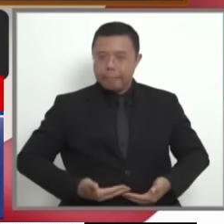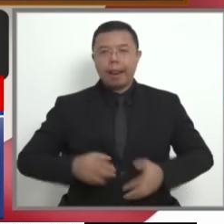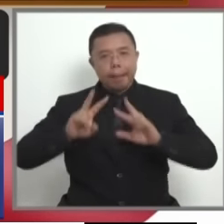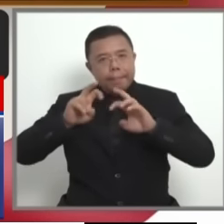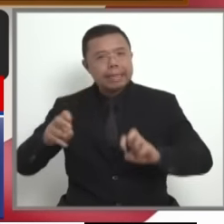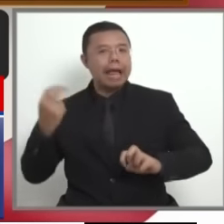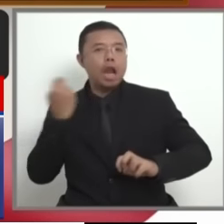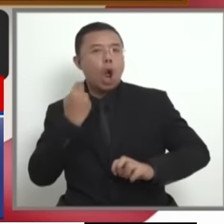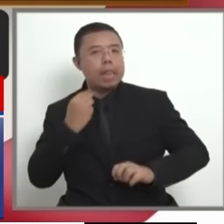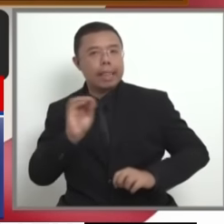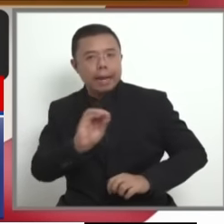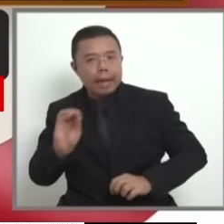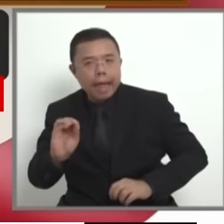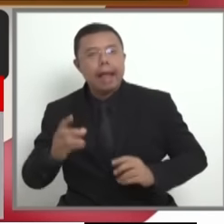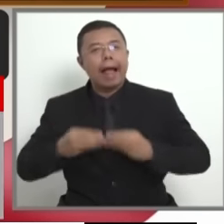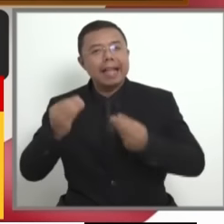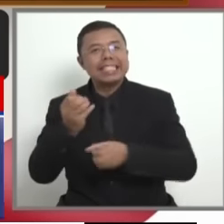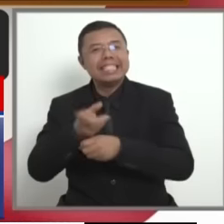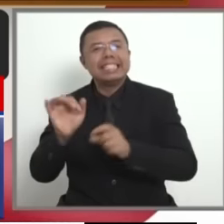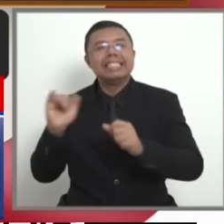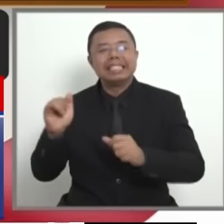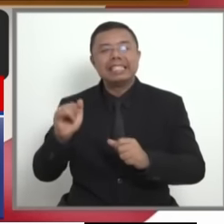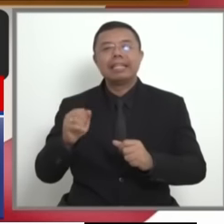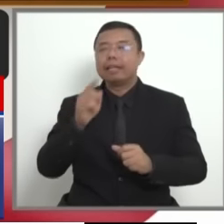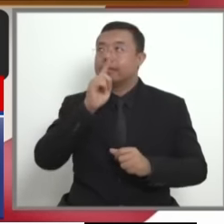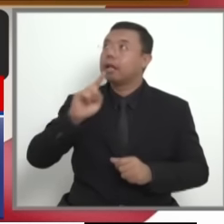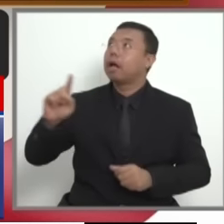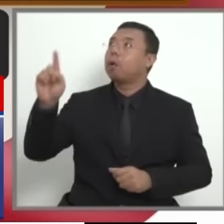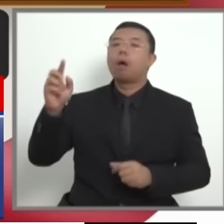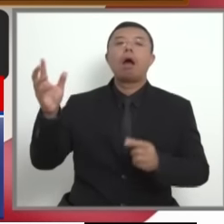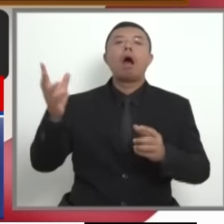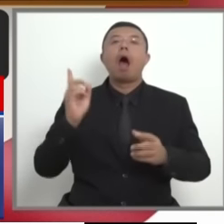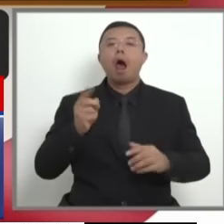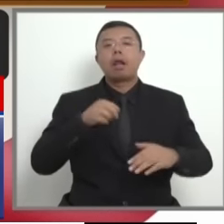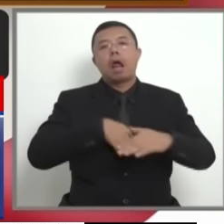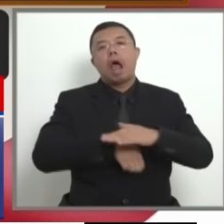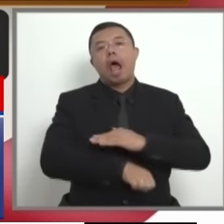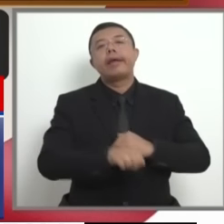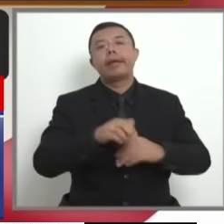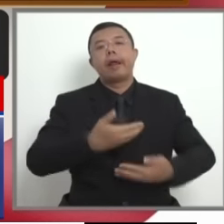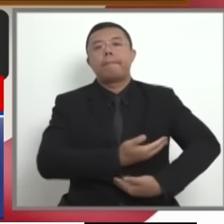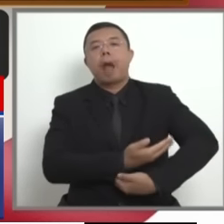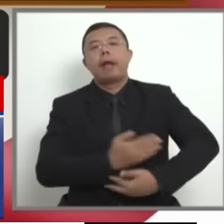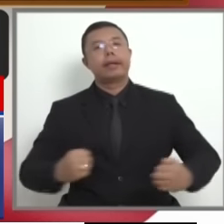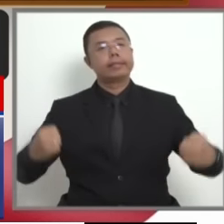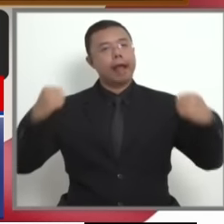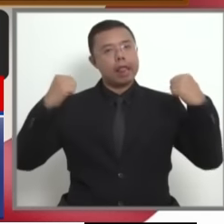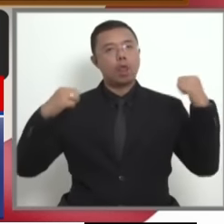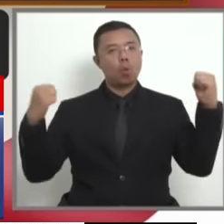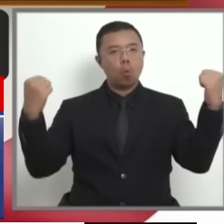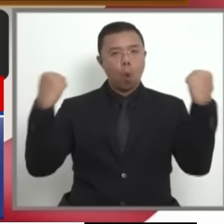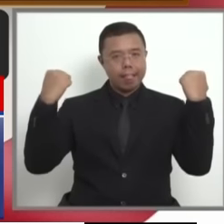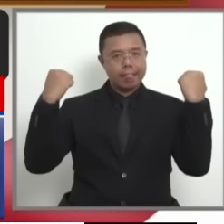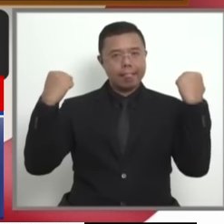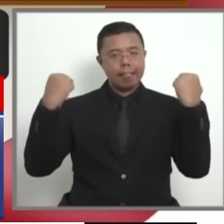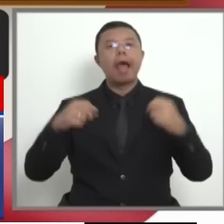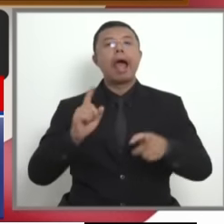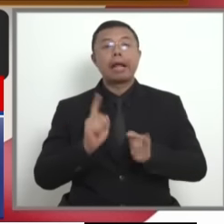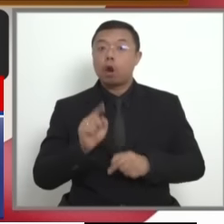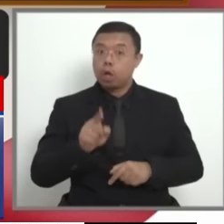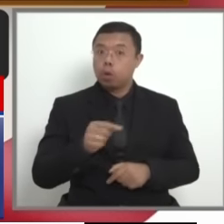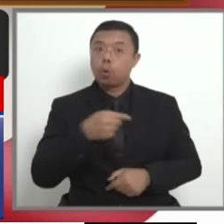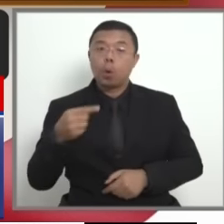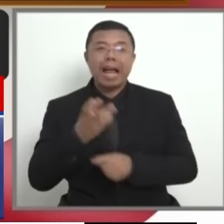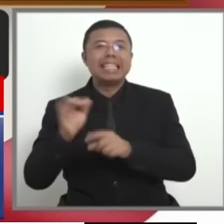kasih gizi Insyaallah Pak itu akan melahirkan bayi-bayi yang sehat yang kuat dan kemudian kalau itu